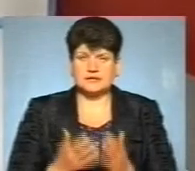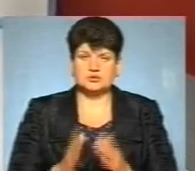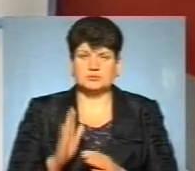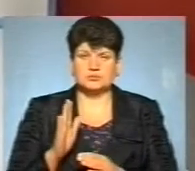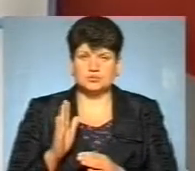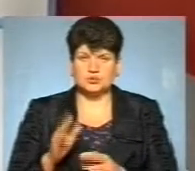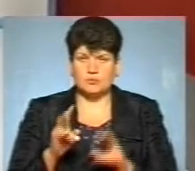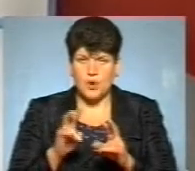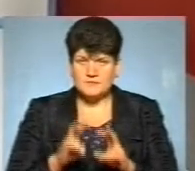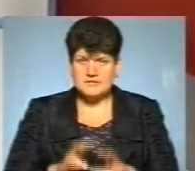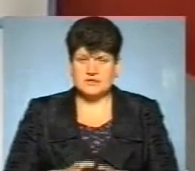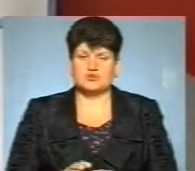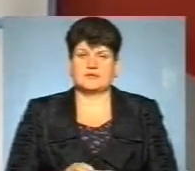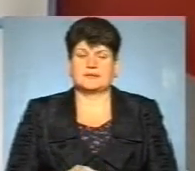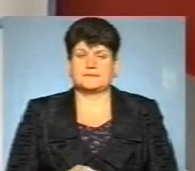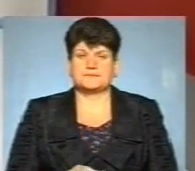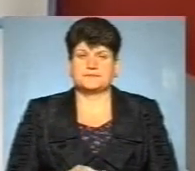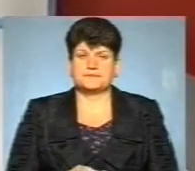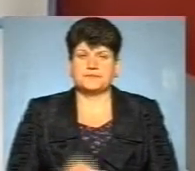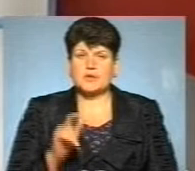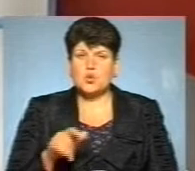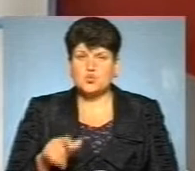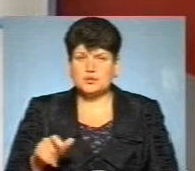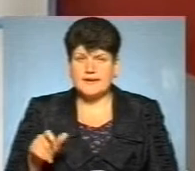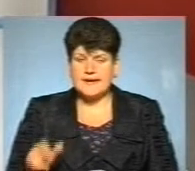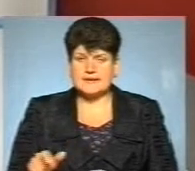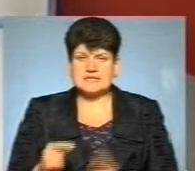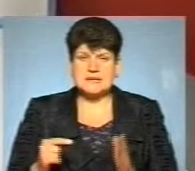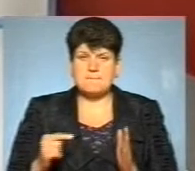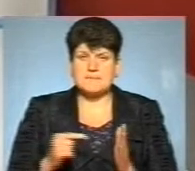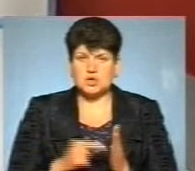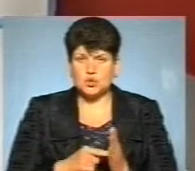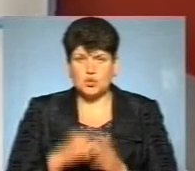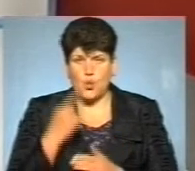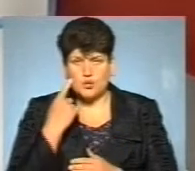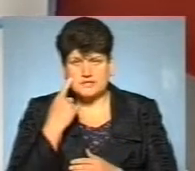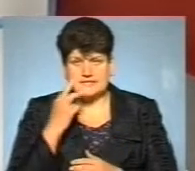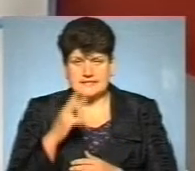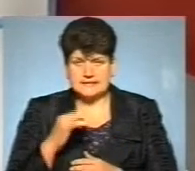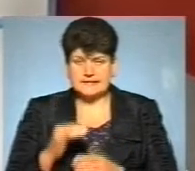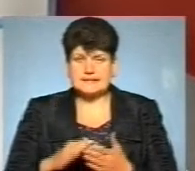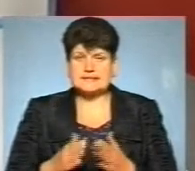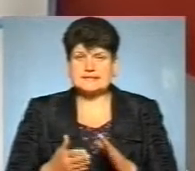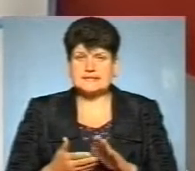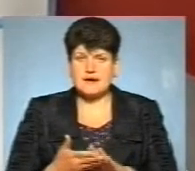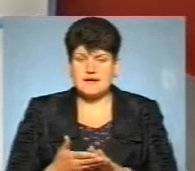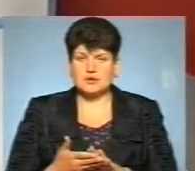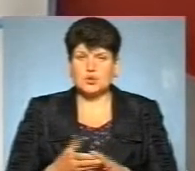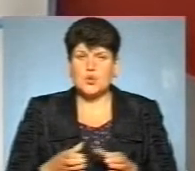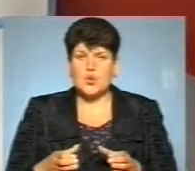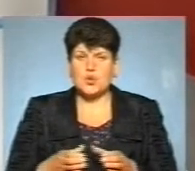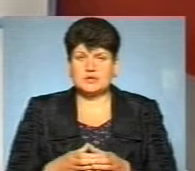будемо обстежувати людей з метою оцінки стану